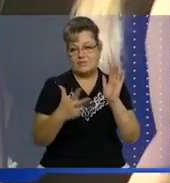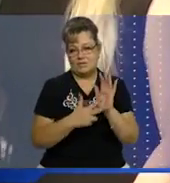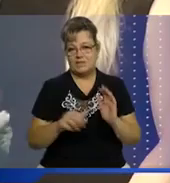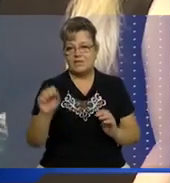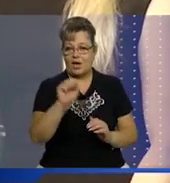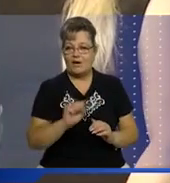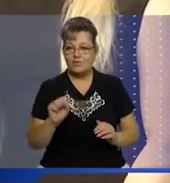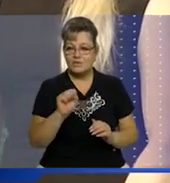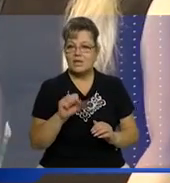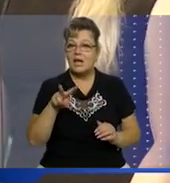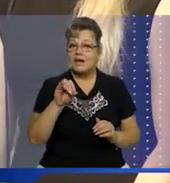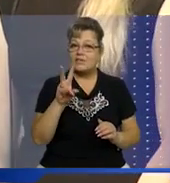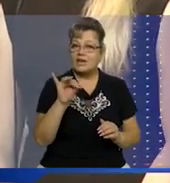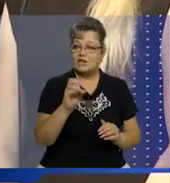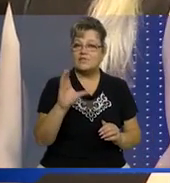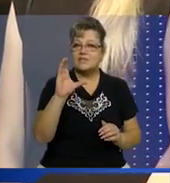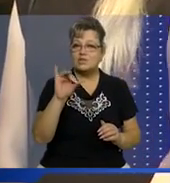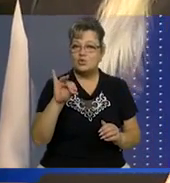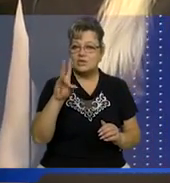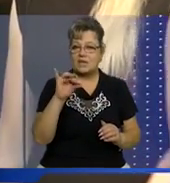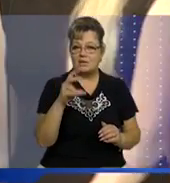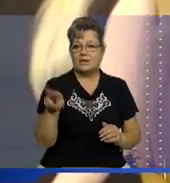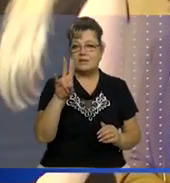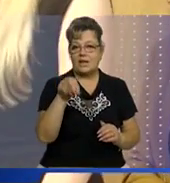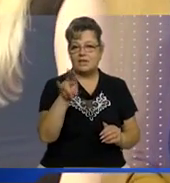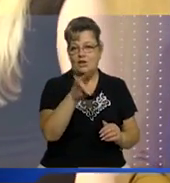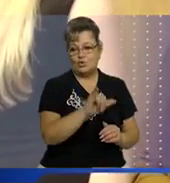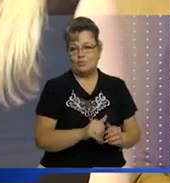18 августа. Лев Клинов, Юрий Санкин, на Дону.